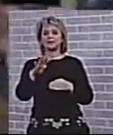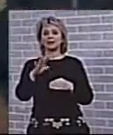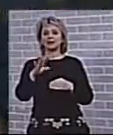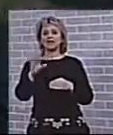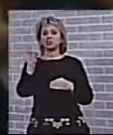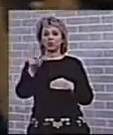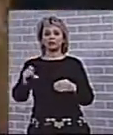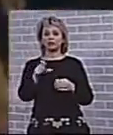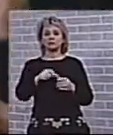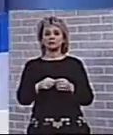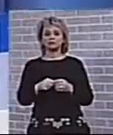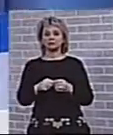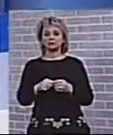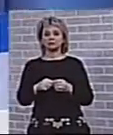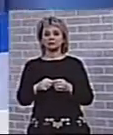Дон-24, Ростов-на-Дону.